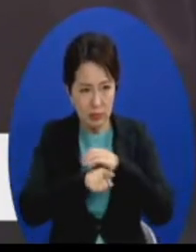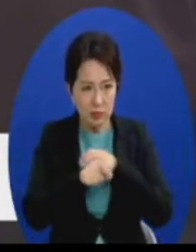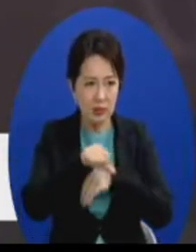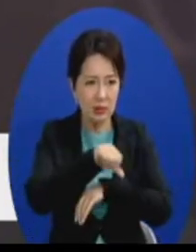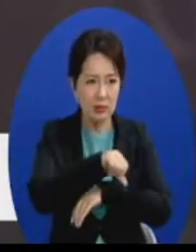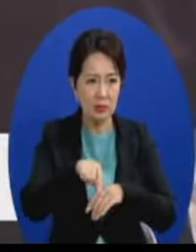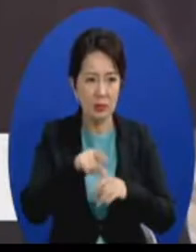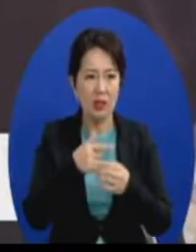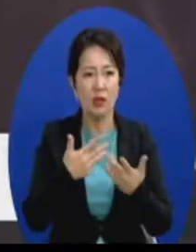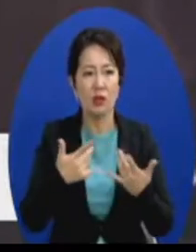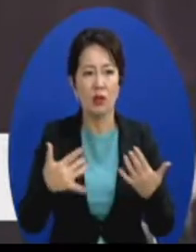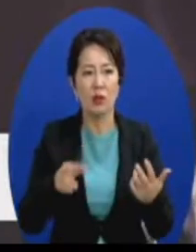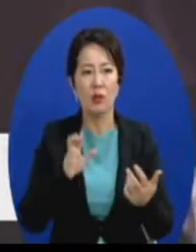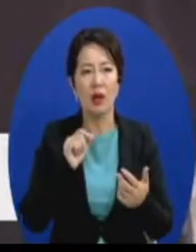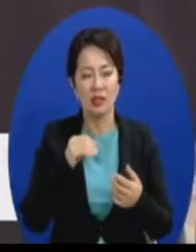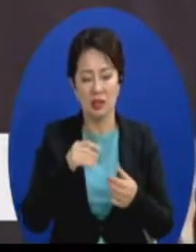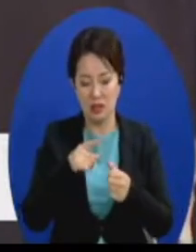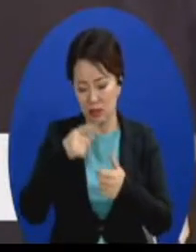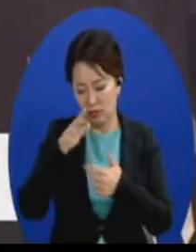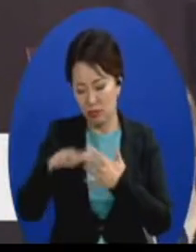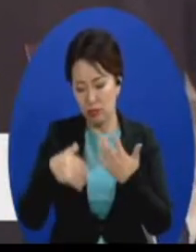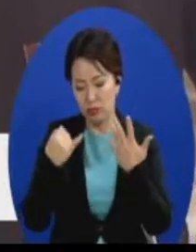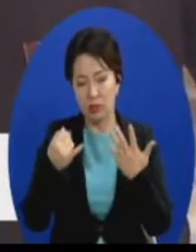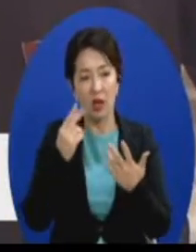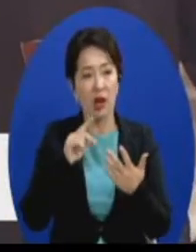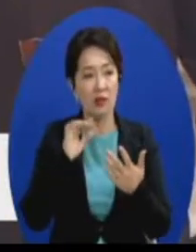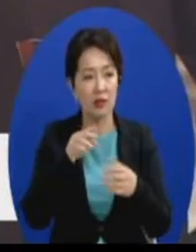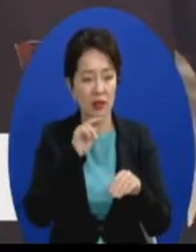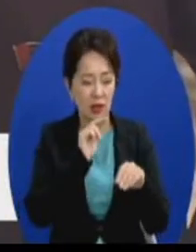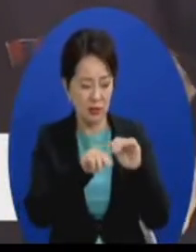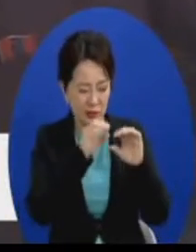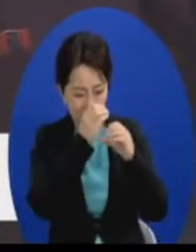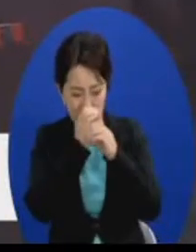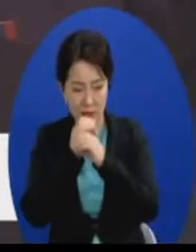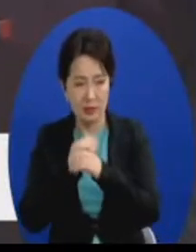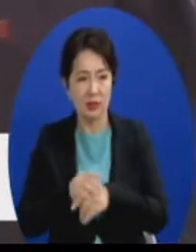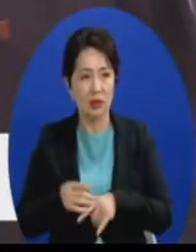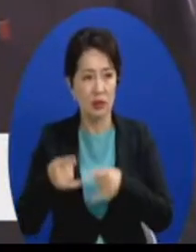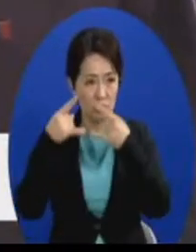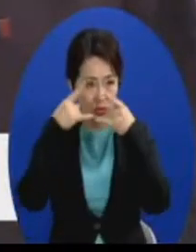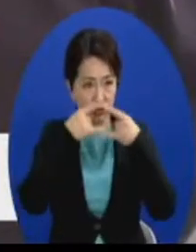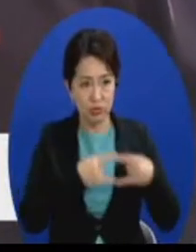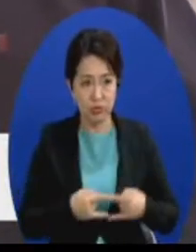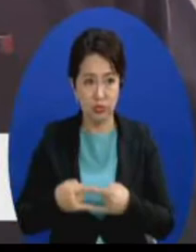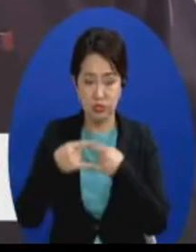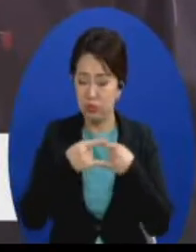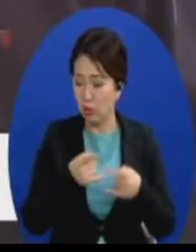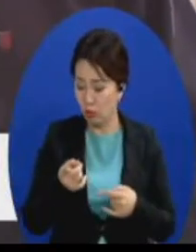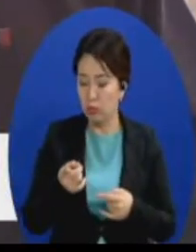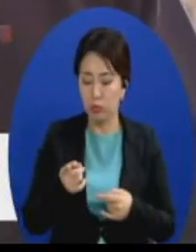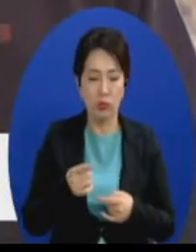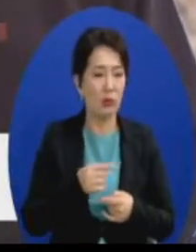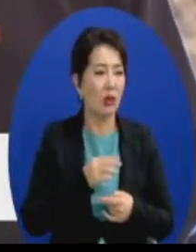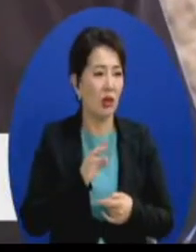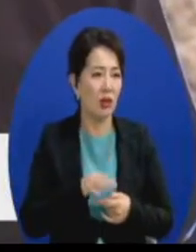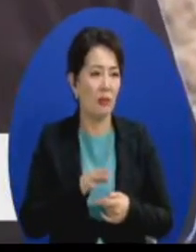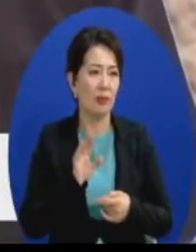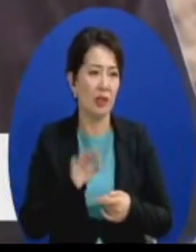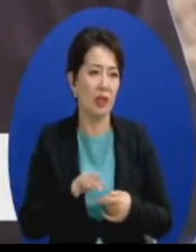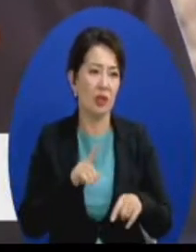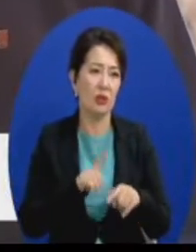Бүх төрлийн одоо саяны 6 хавдрыг илрүүлэх дурандах дурангийн багшуд хэрэгтэй. За тэгээд яг нь ер нь